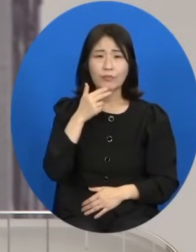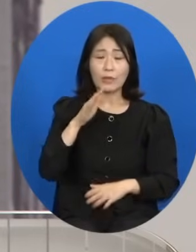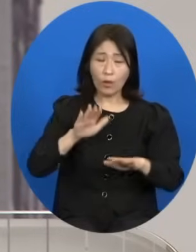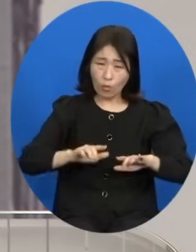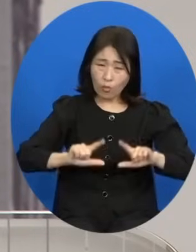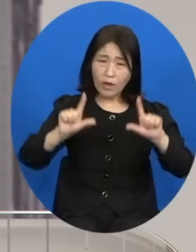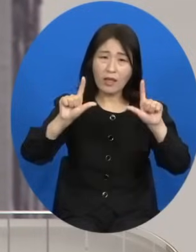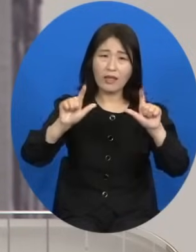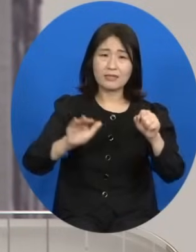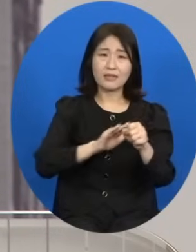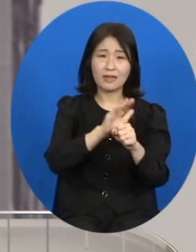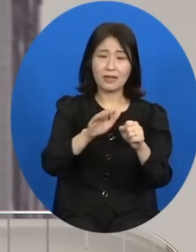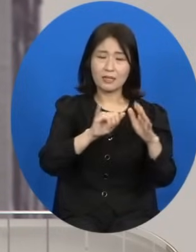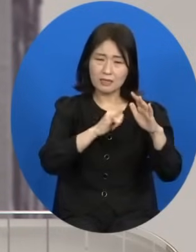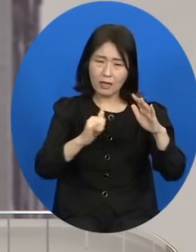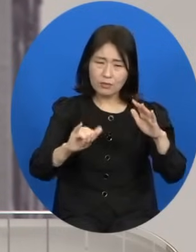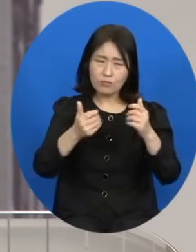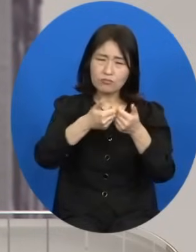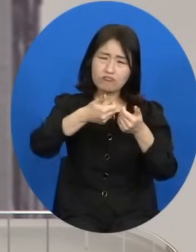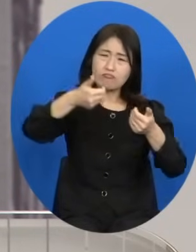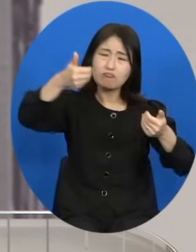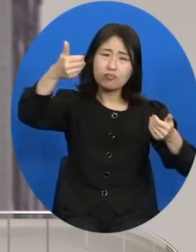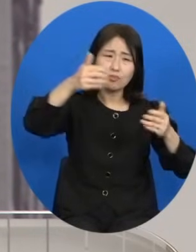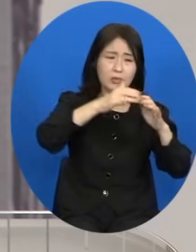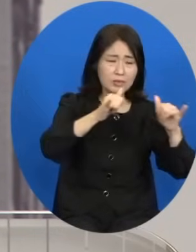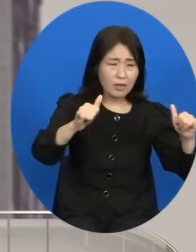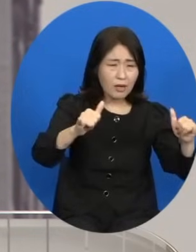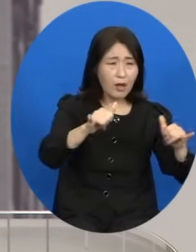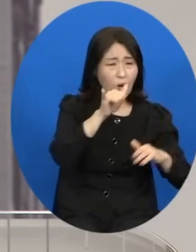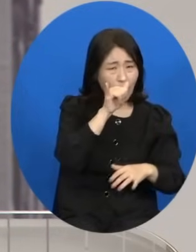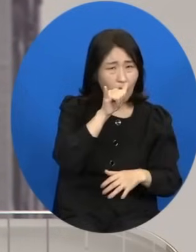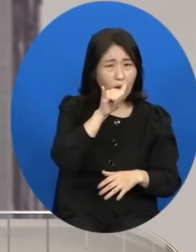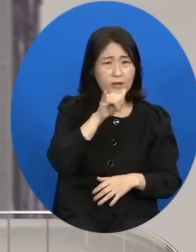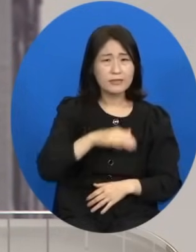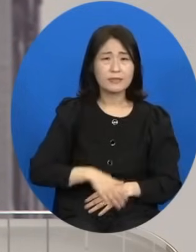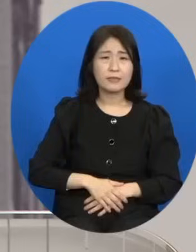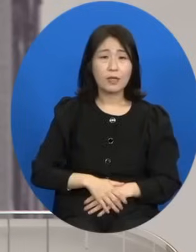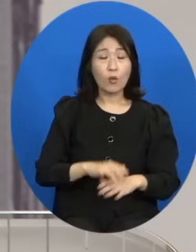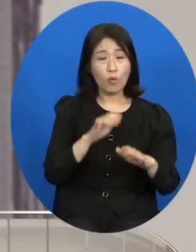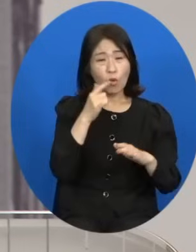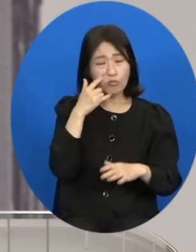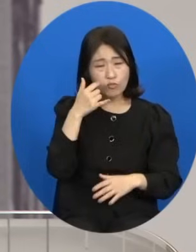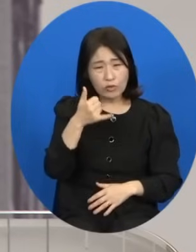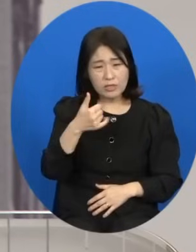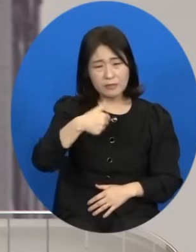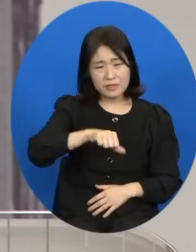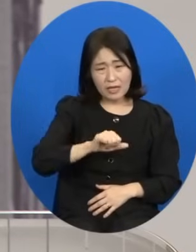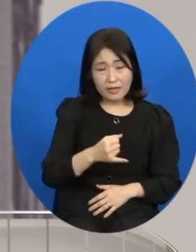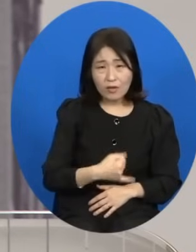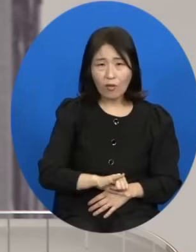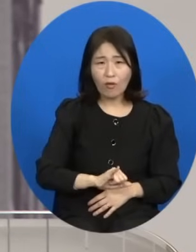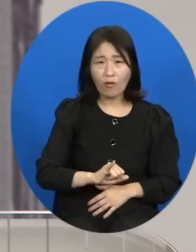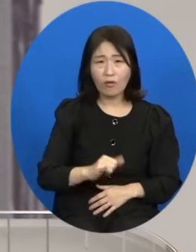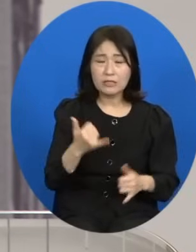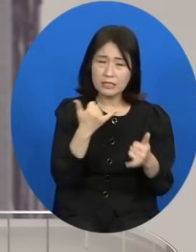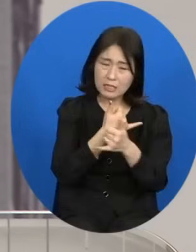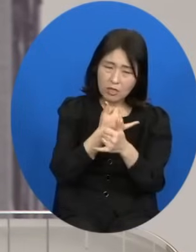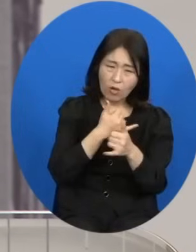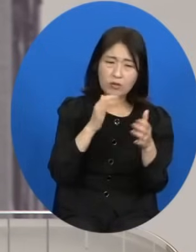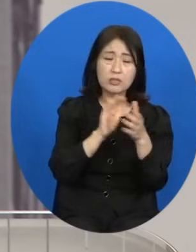보내신 분들이 계실 거예요 사랑하는 가족을 부모님을 혹은 자녀를 친척을